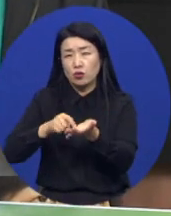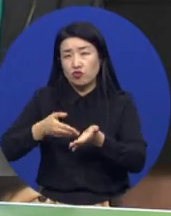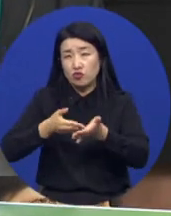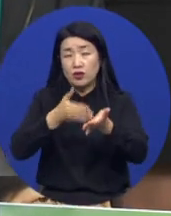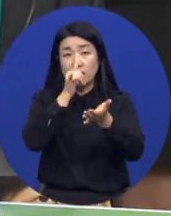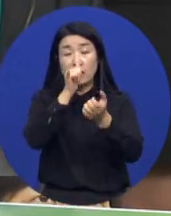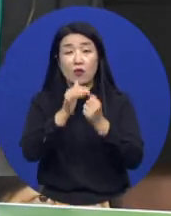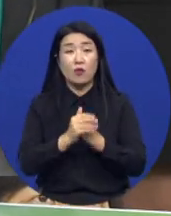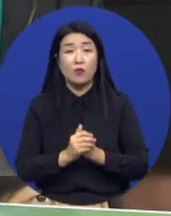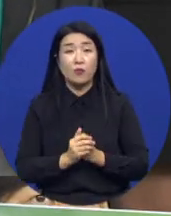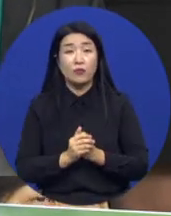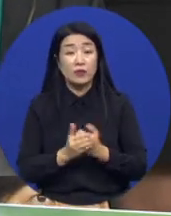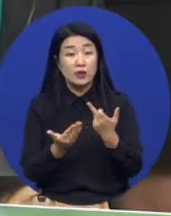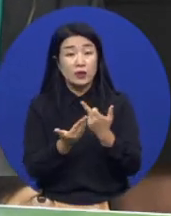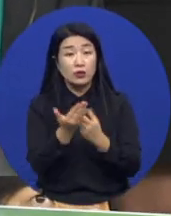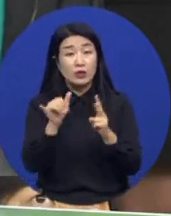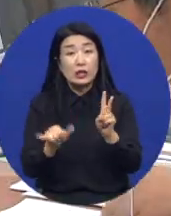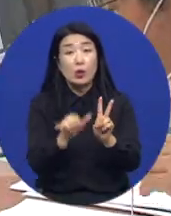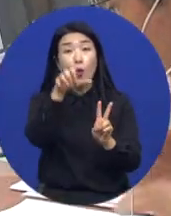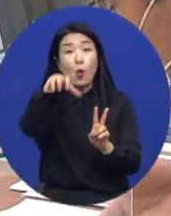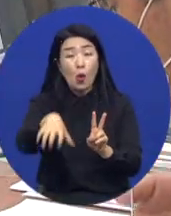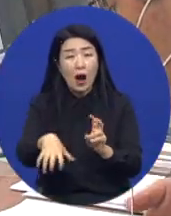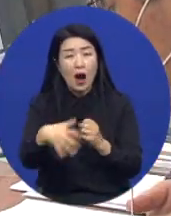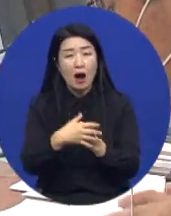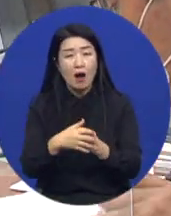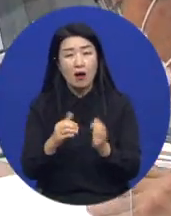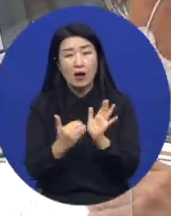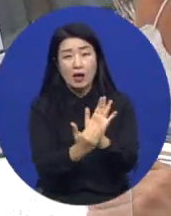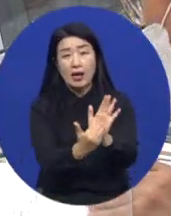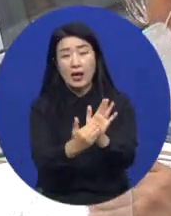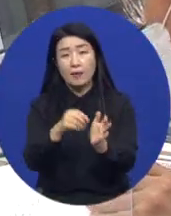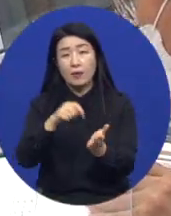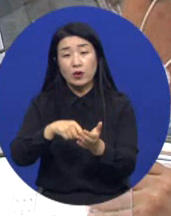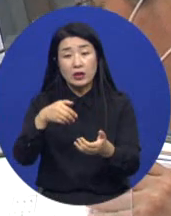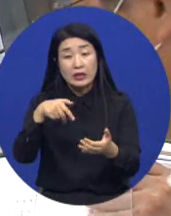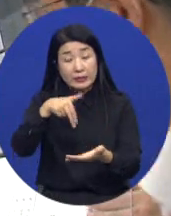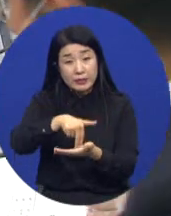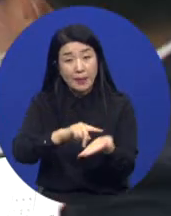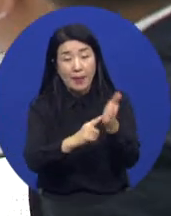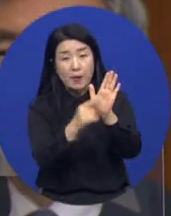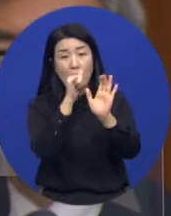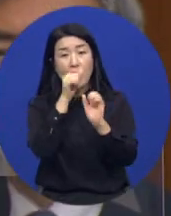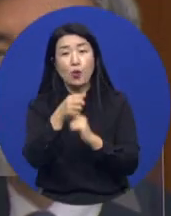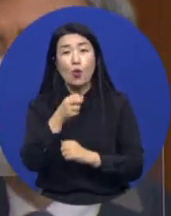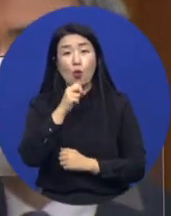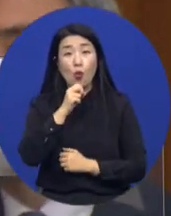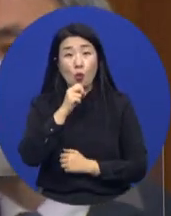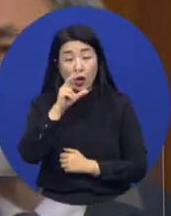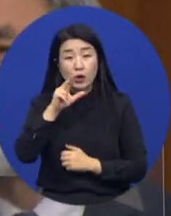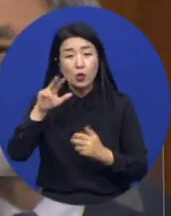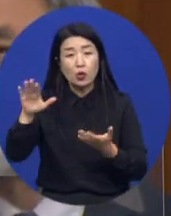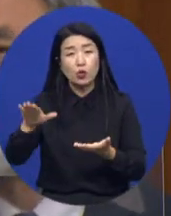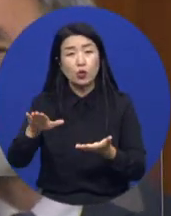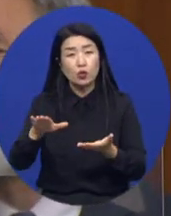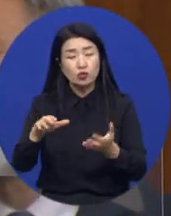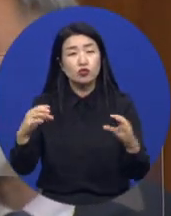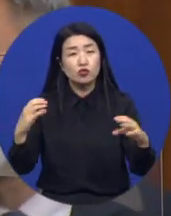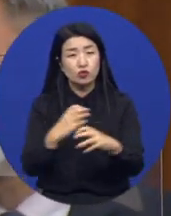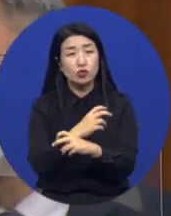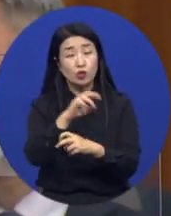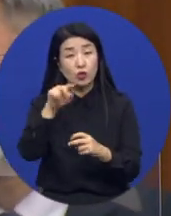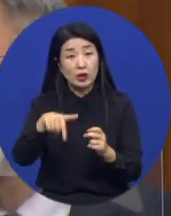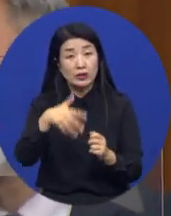촉구했습니다 제주 제2공항 강행 저지 비상 도민회의는 논평을 내고 원희룡 국토교통부 장관이 지난